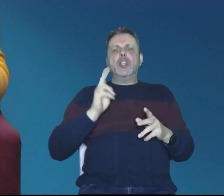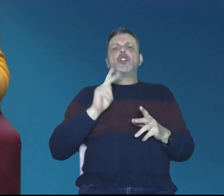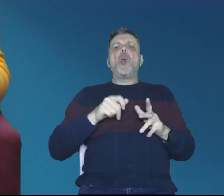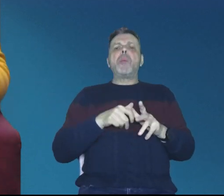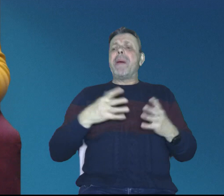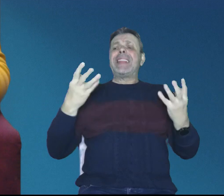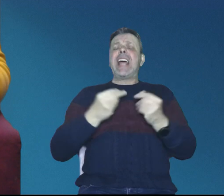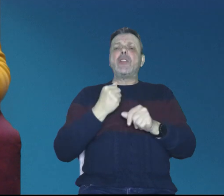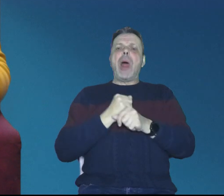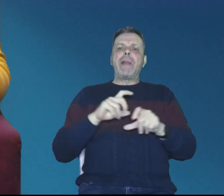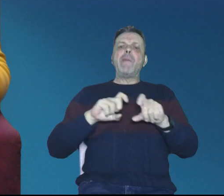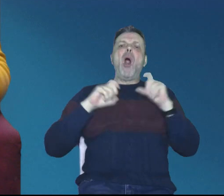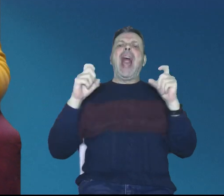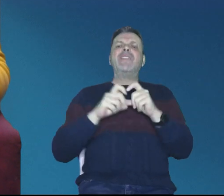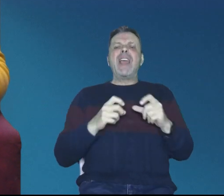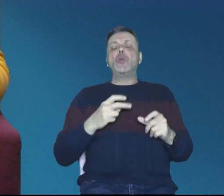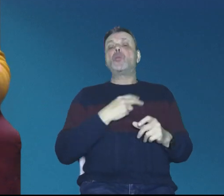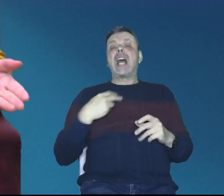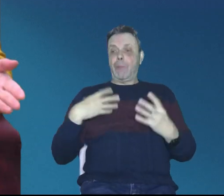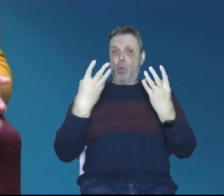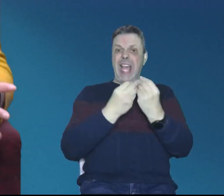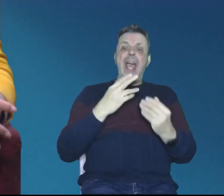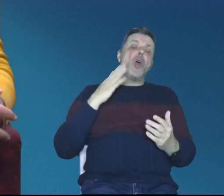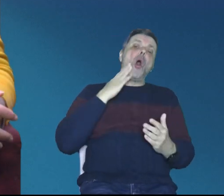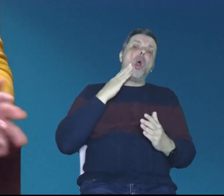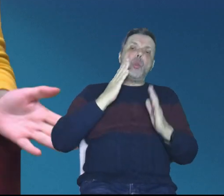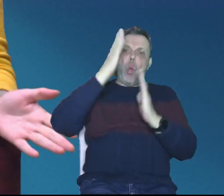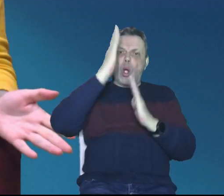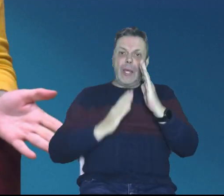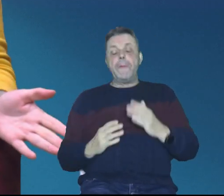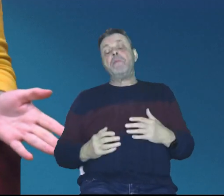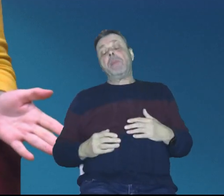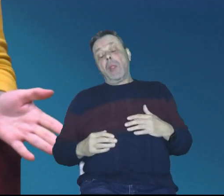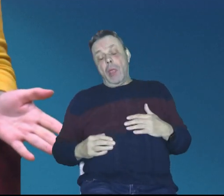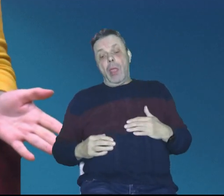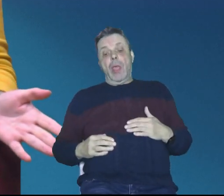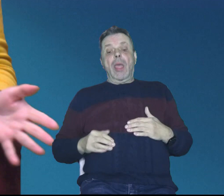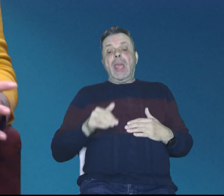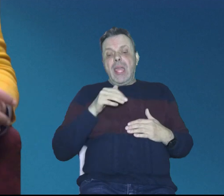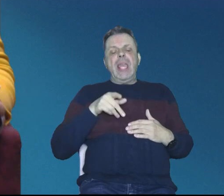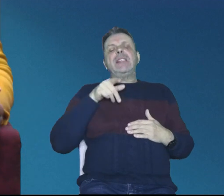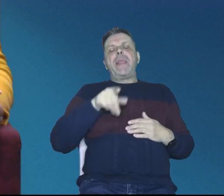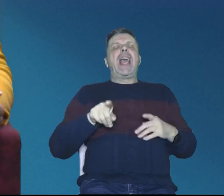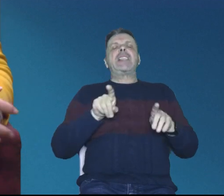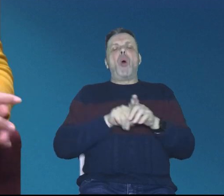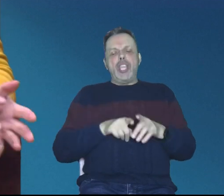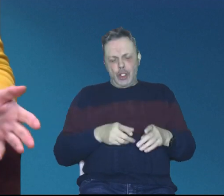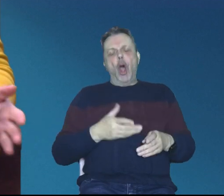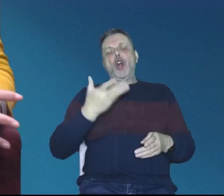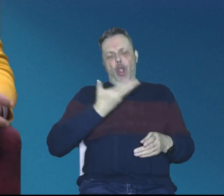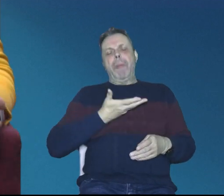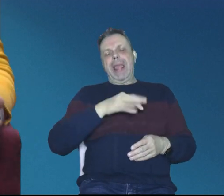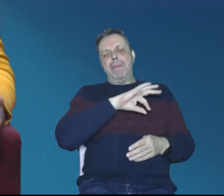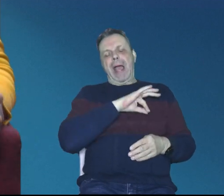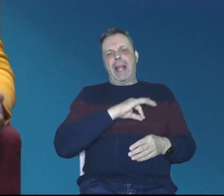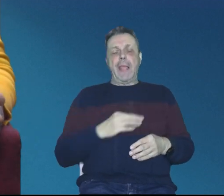da zajedno napravimo advent u Zagrebu sa New Yorkom. Tako je nastao drugi filmić, advent s kolumbinama, i za njega smo isto